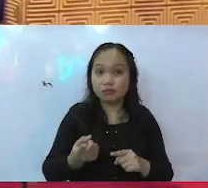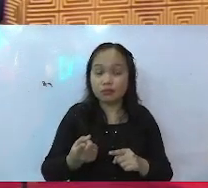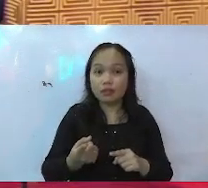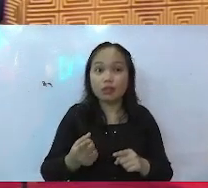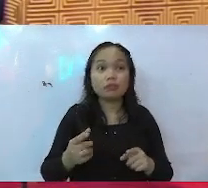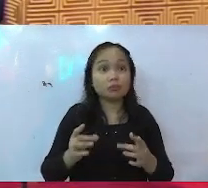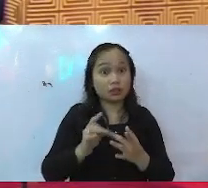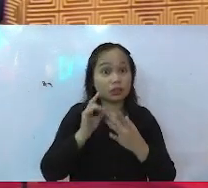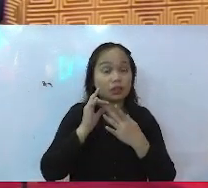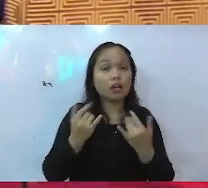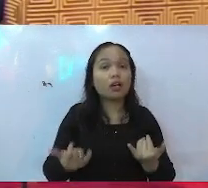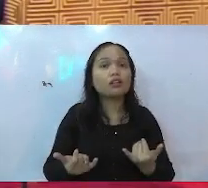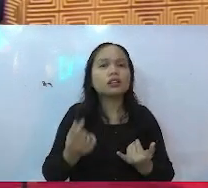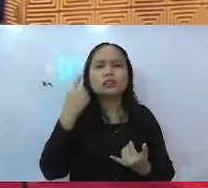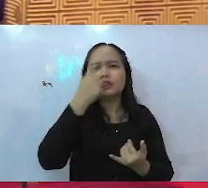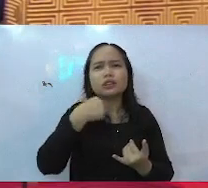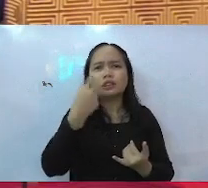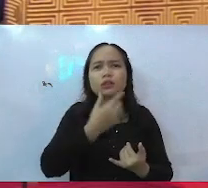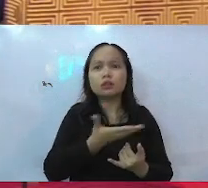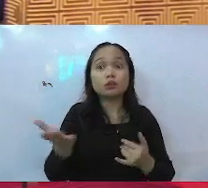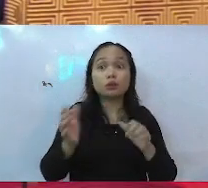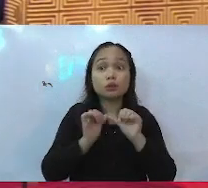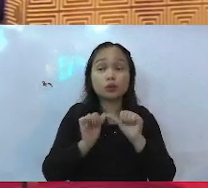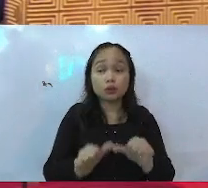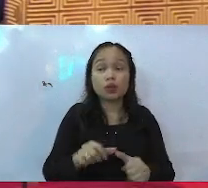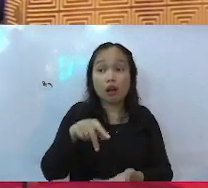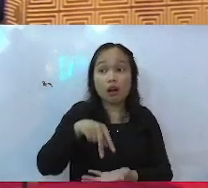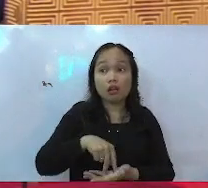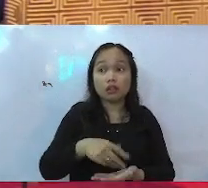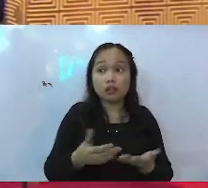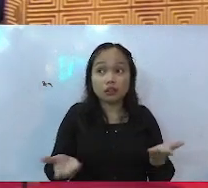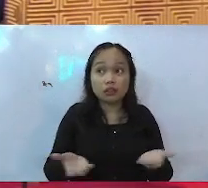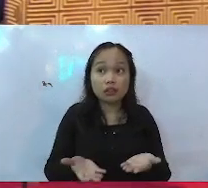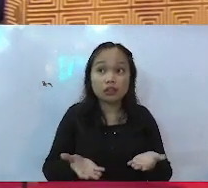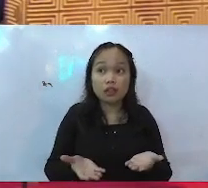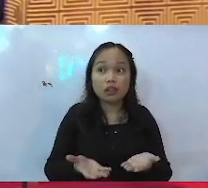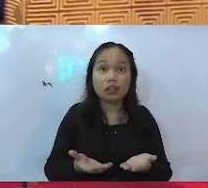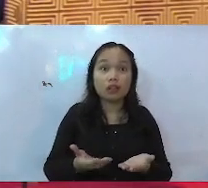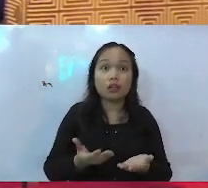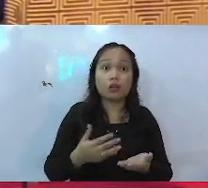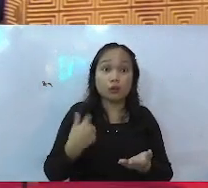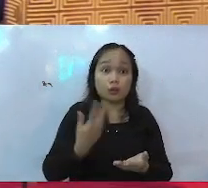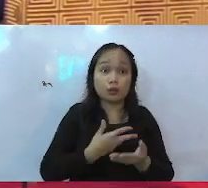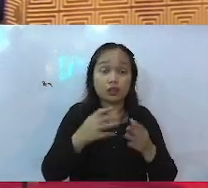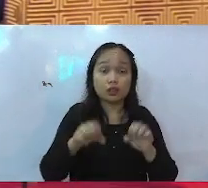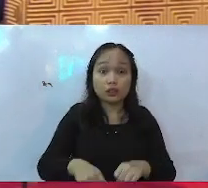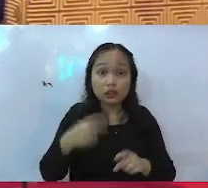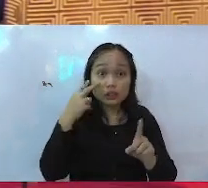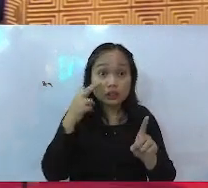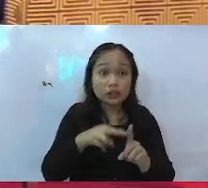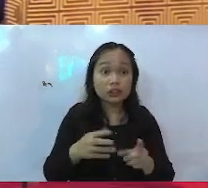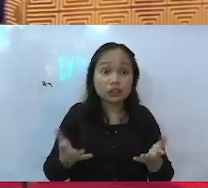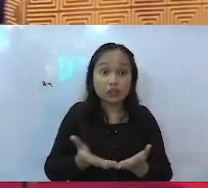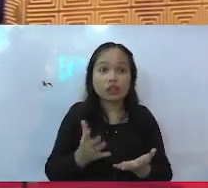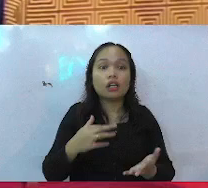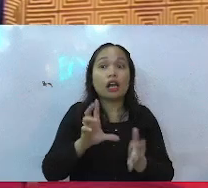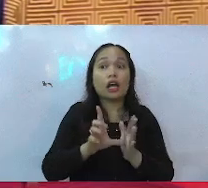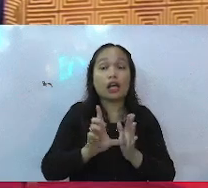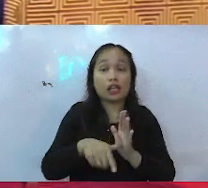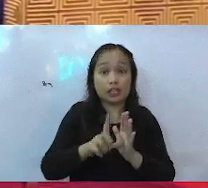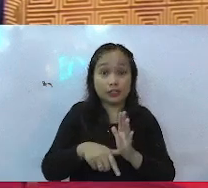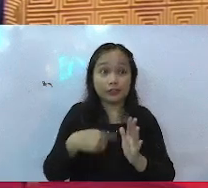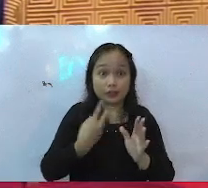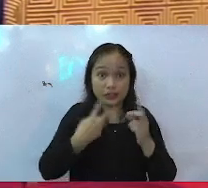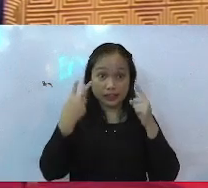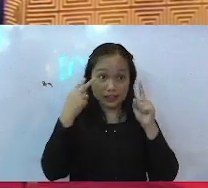na lang ngayon Eh sino lang yung nakapag stand up at nakapag standout ngayon kung kita natin mamaya na natin ire-record yung ating